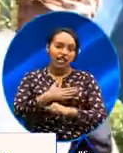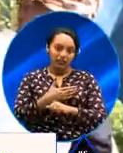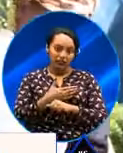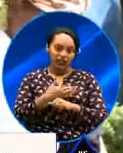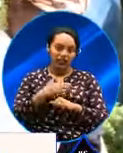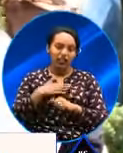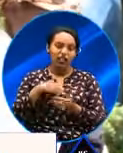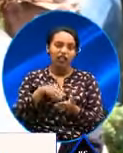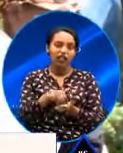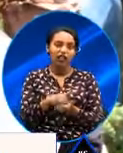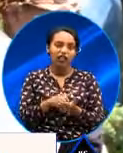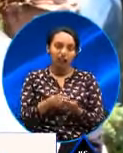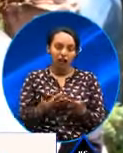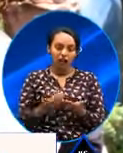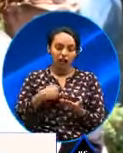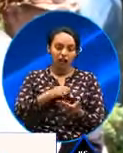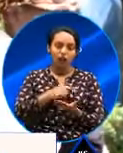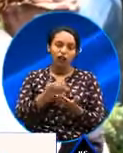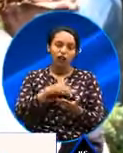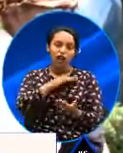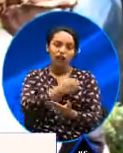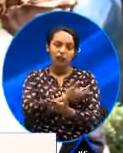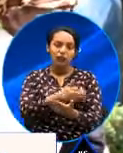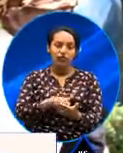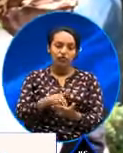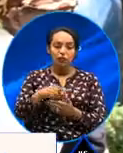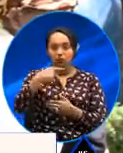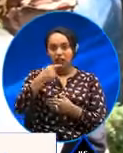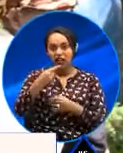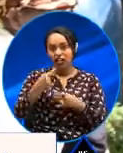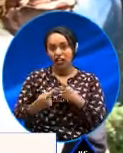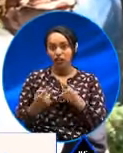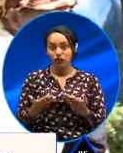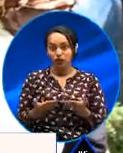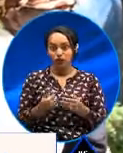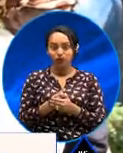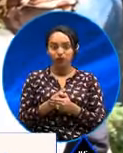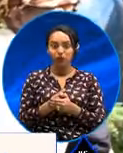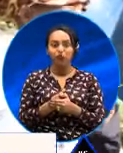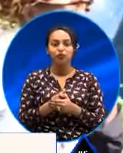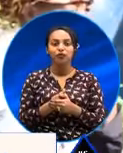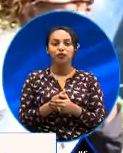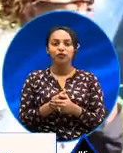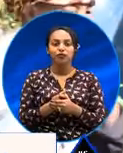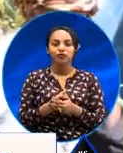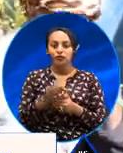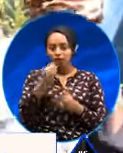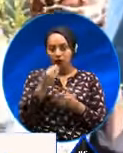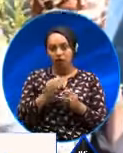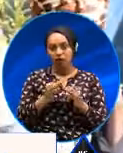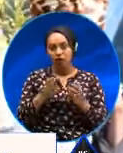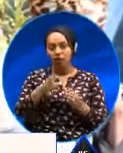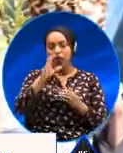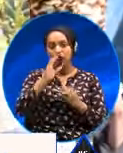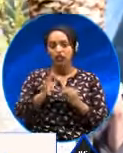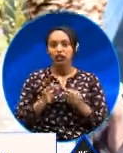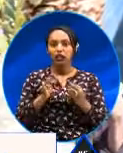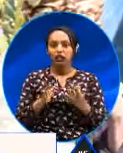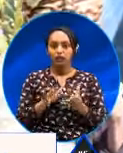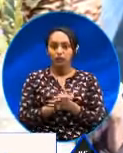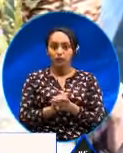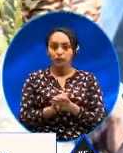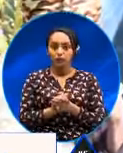አቅሜ አነሰ። አሁን አቅሜ አነሰ፣ መናገርም አልቻልኩም። የሚበላ የለም፣ የሚጠጣ